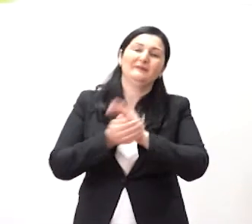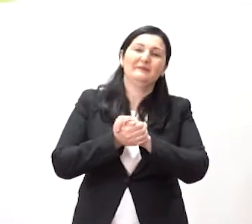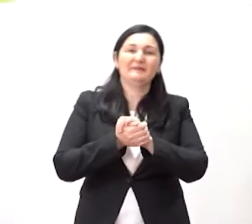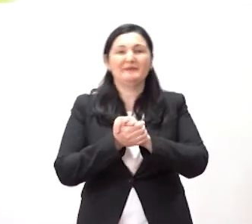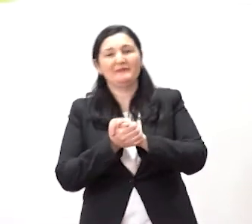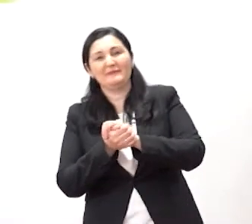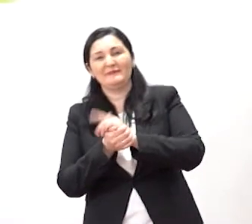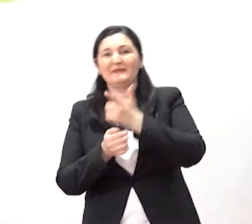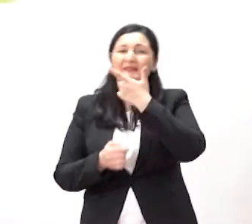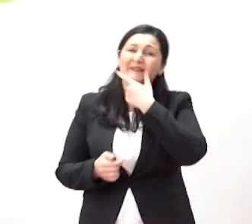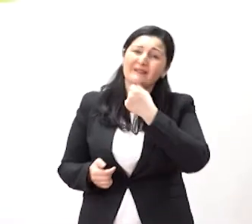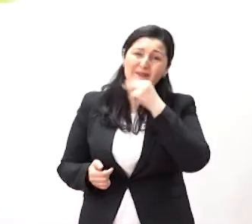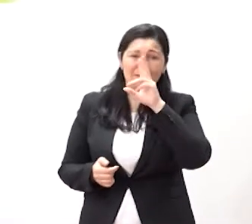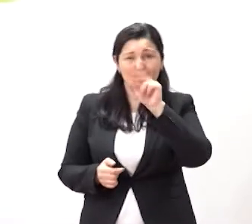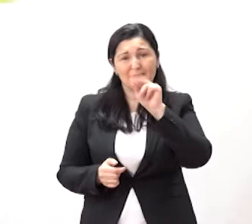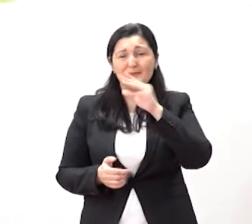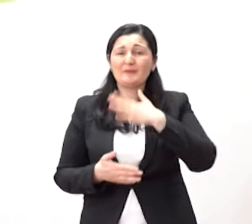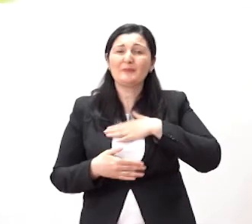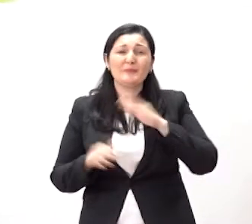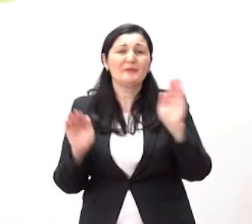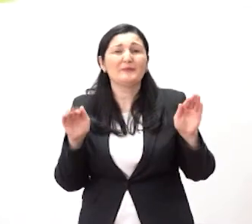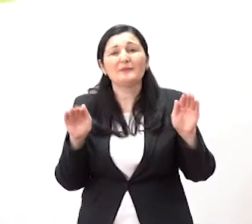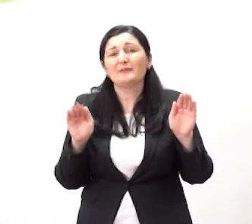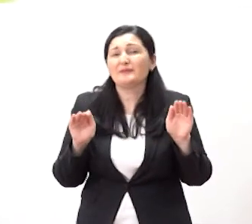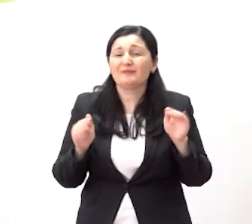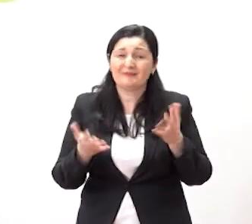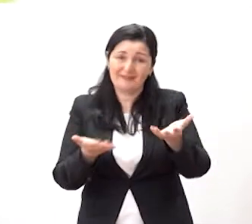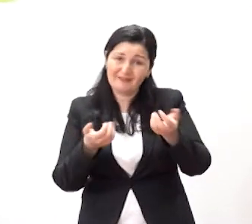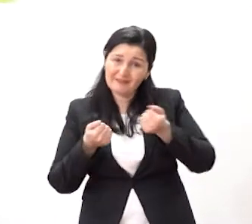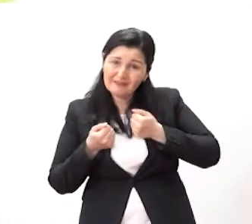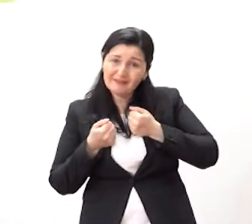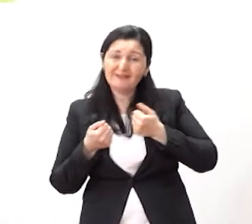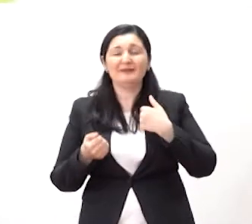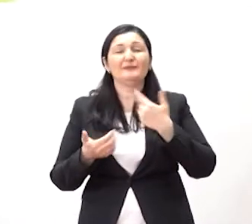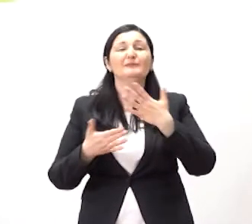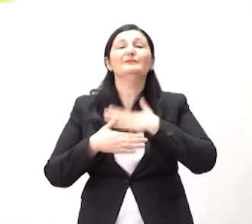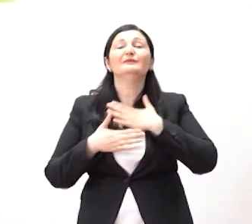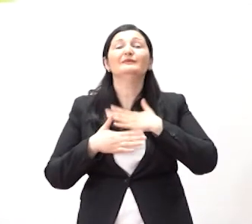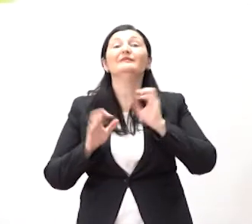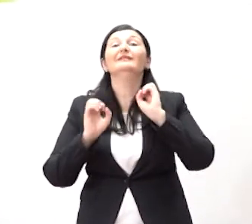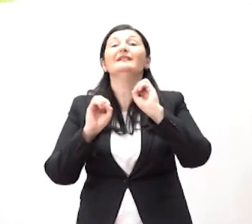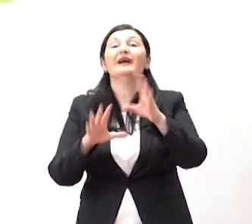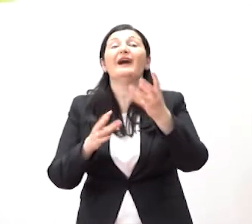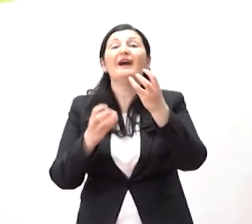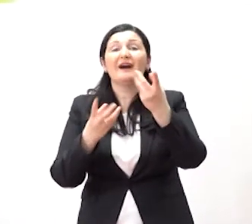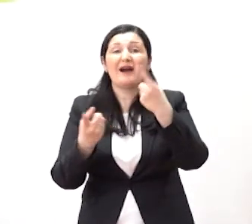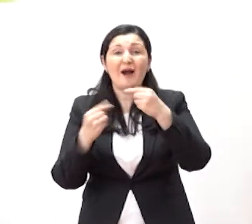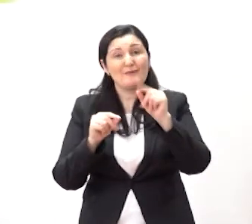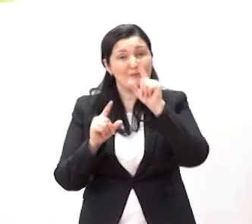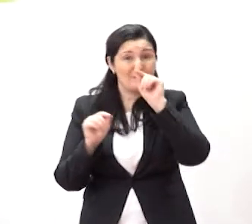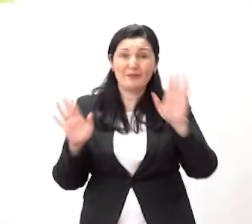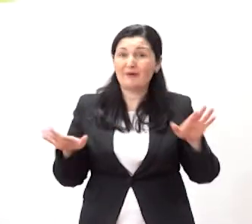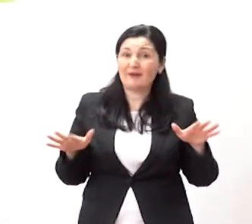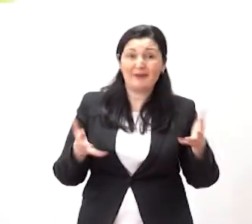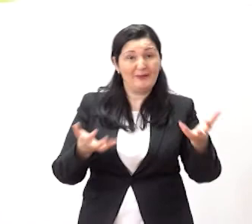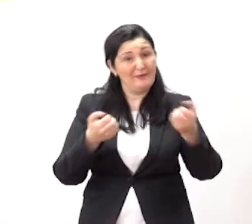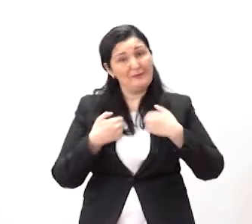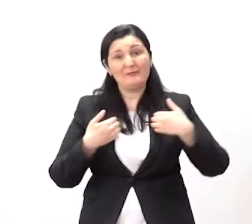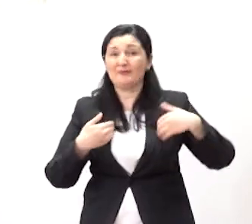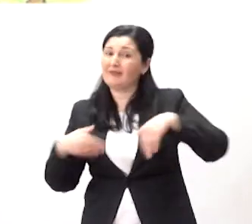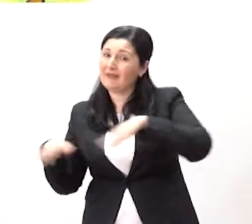چوجه های زیبا، گفت وای. من آمدم که چوجه هایم را گرفته